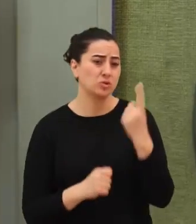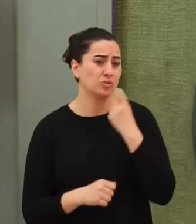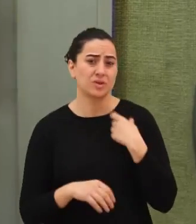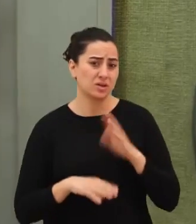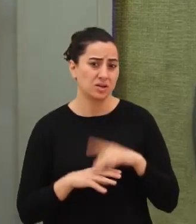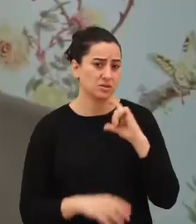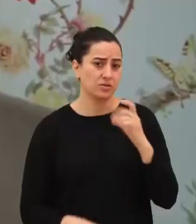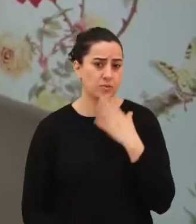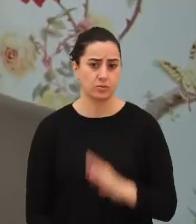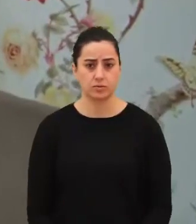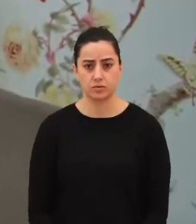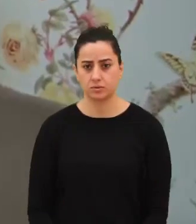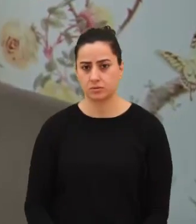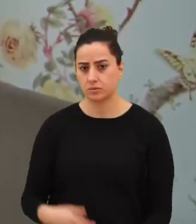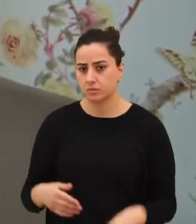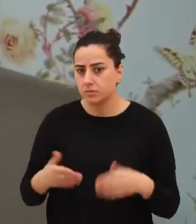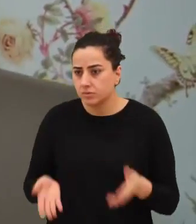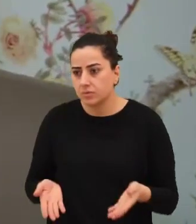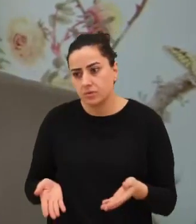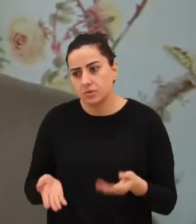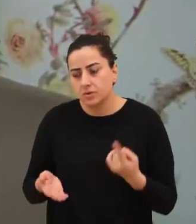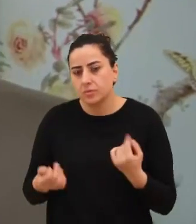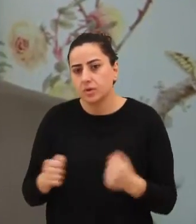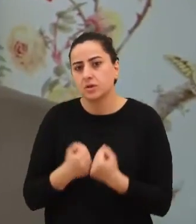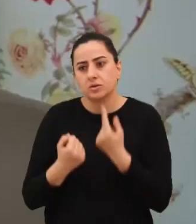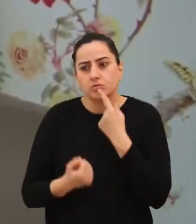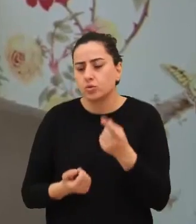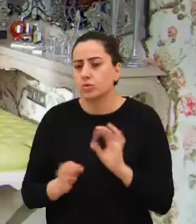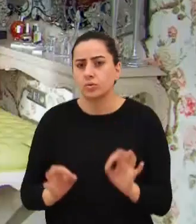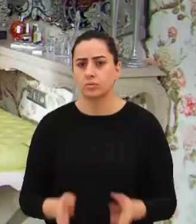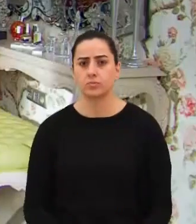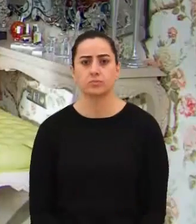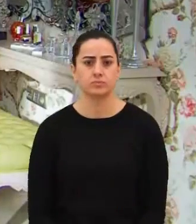sorarsa ben ona ne derim? Meclisine burada bir aksiliği oldu diyeceksin ve salam.